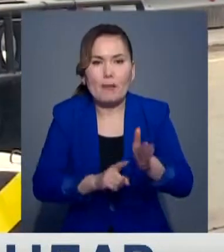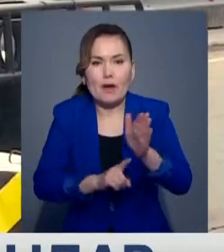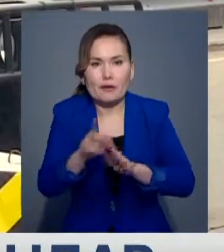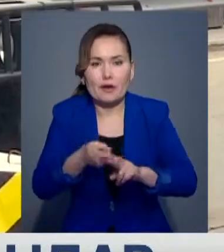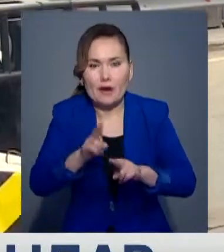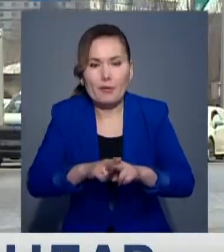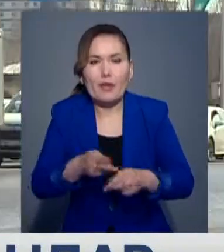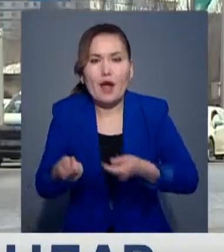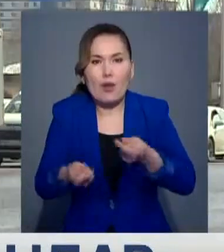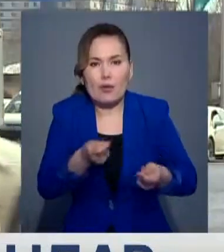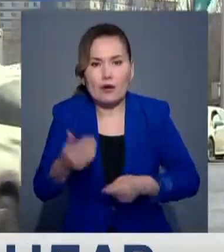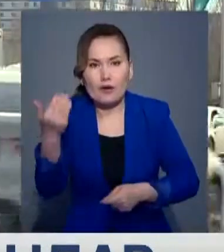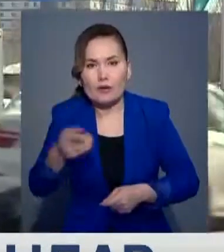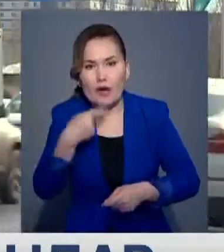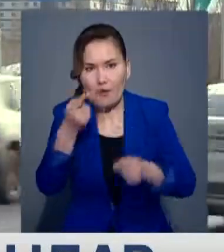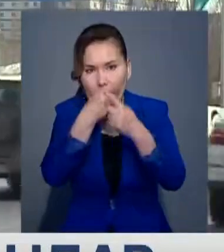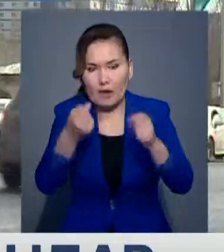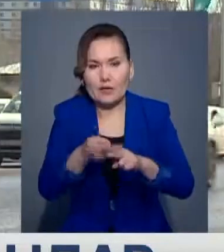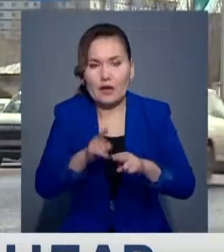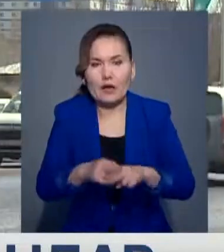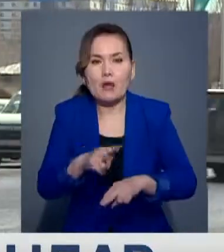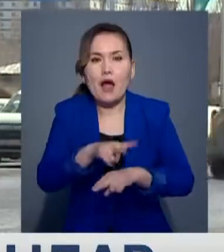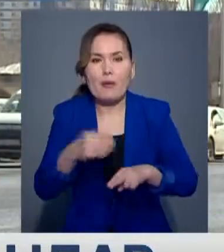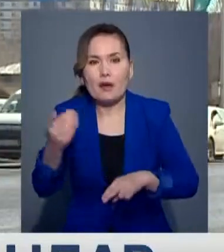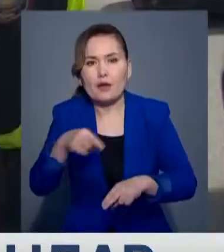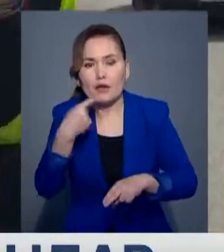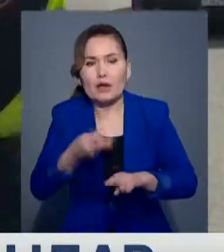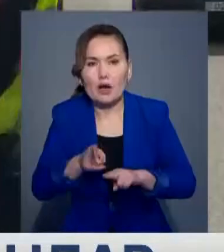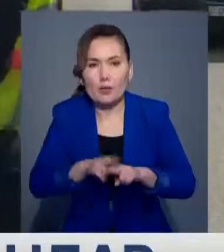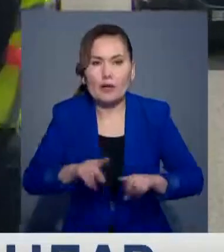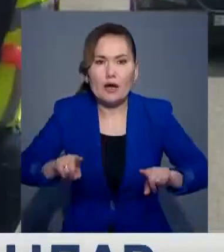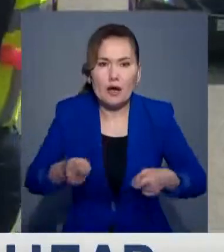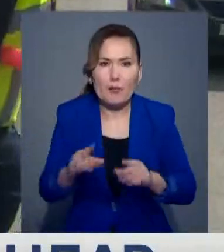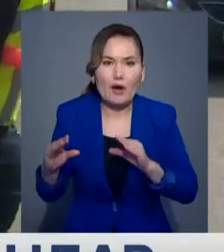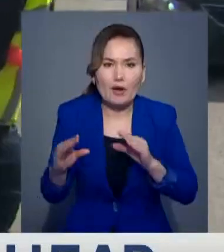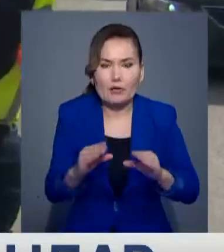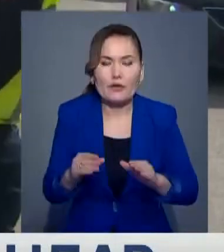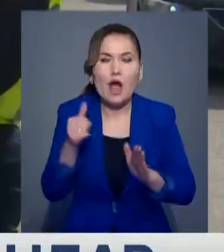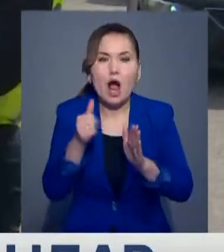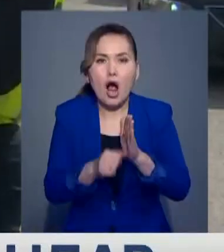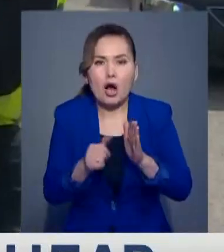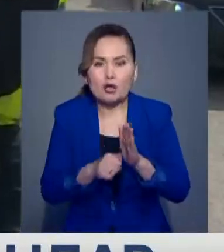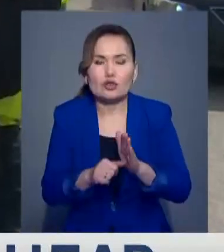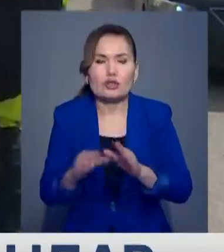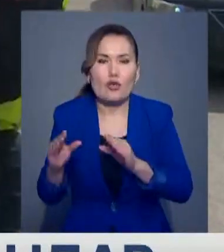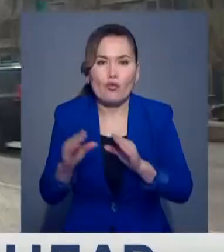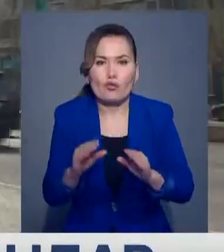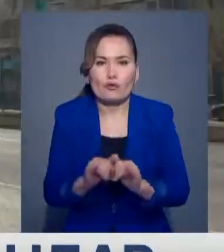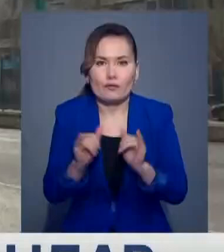департаментінің бастығы Ержан Сәденов мәлімдеді. Оның айтуынша коммуналдық тұраққа жеткізілген көліктердің саны 600-ге